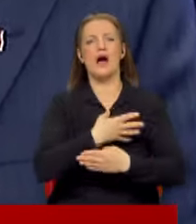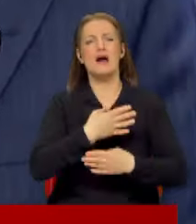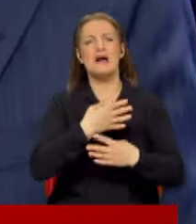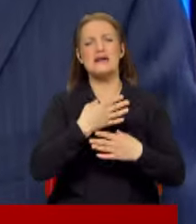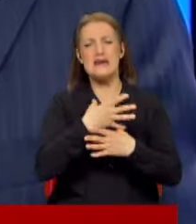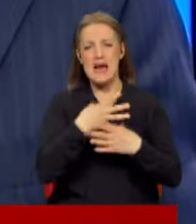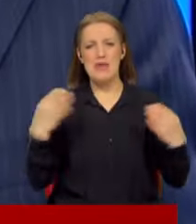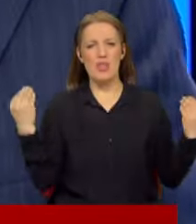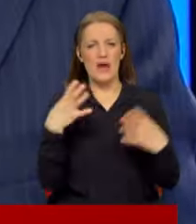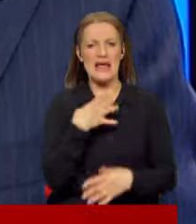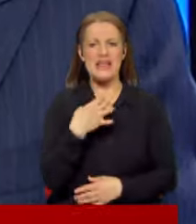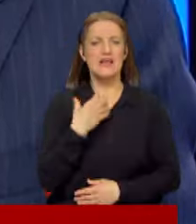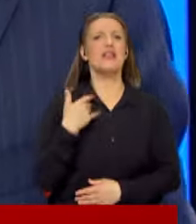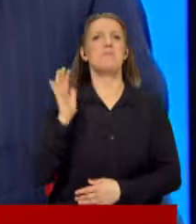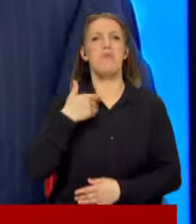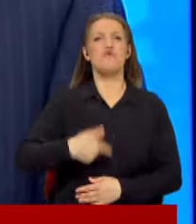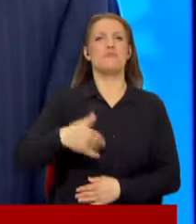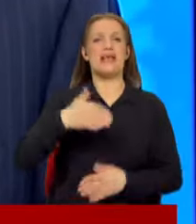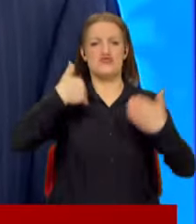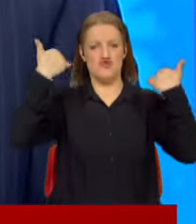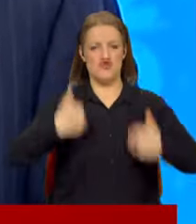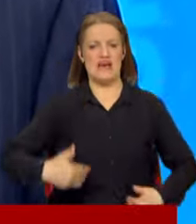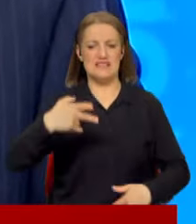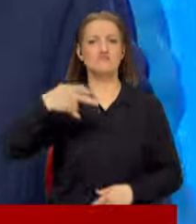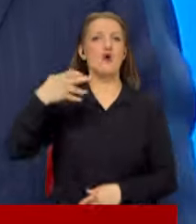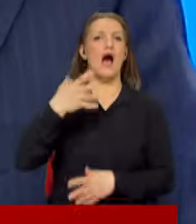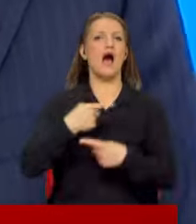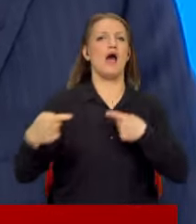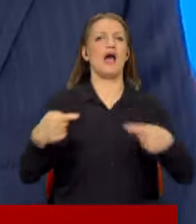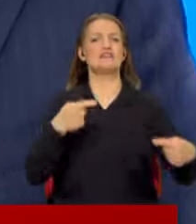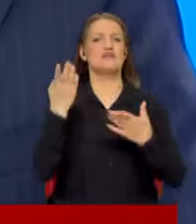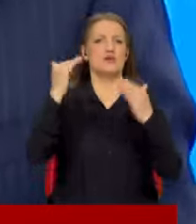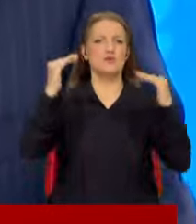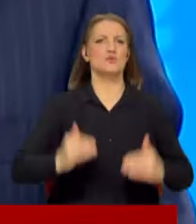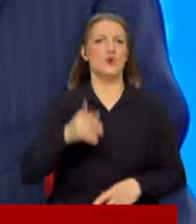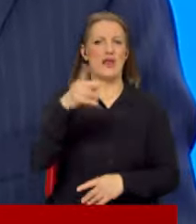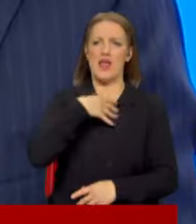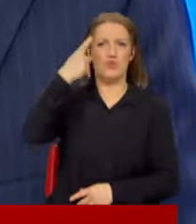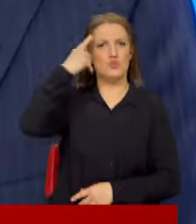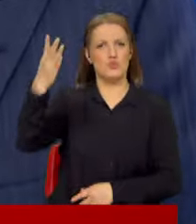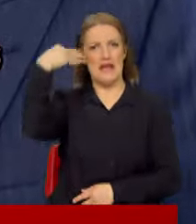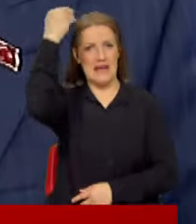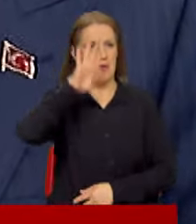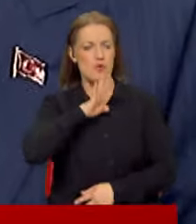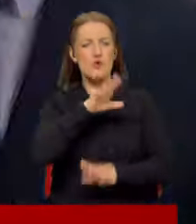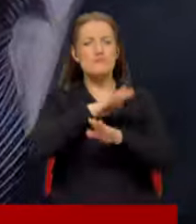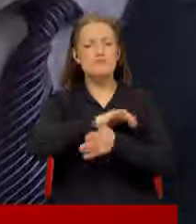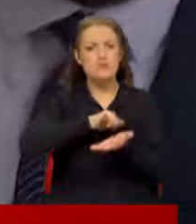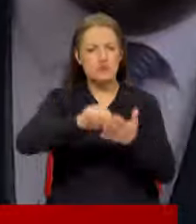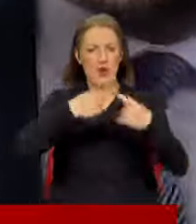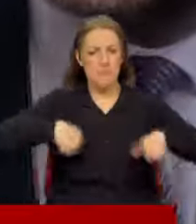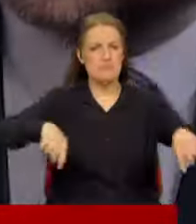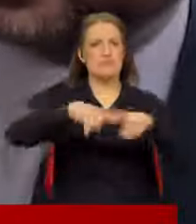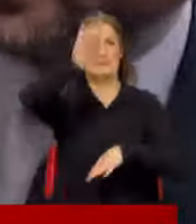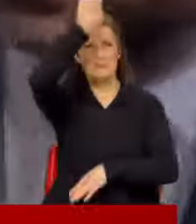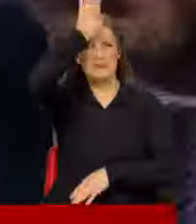kaybettiriyorlar ki kendilerine değil, o benim umurumda değil, şahsi puan kayıpları. Onu kendi düşünsün. Ekrem İmamoğlu tüm kabinenin özellikle